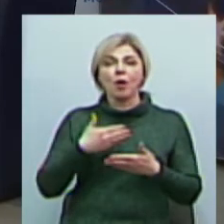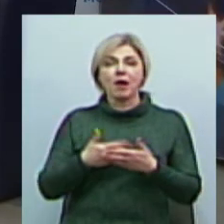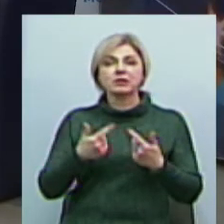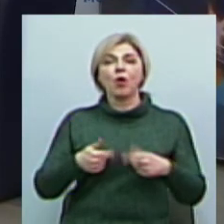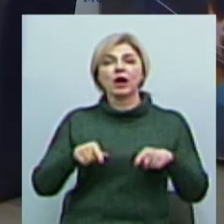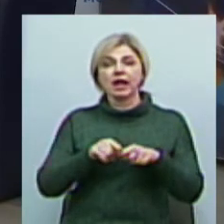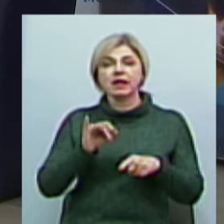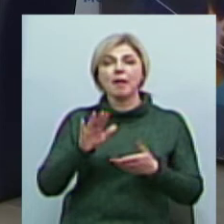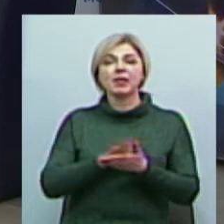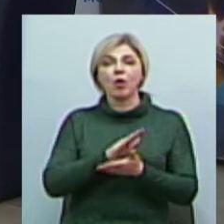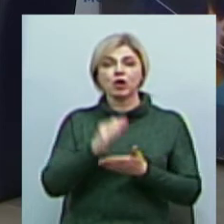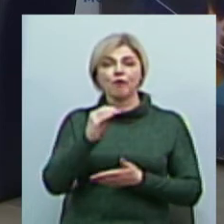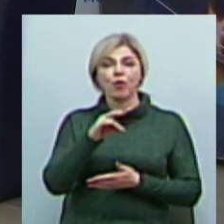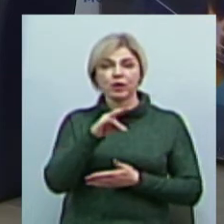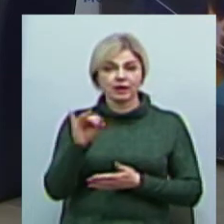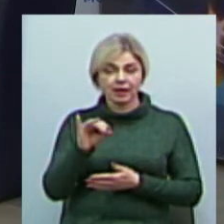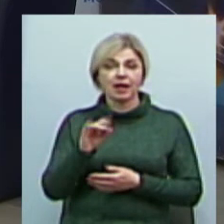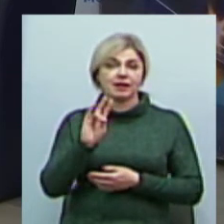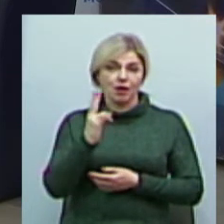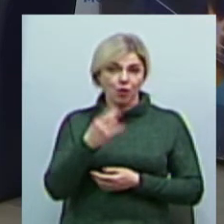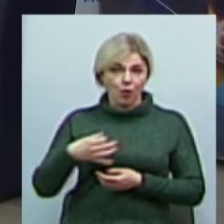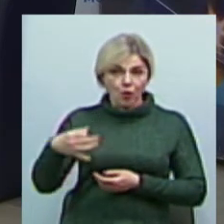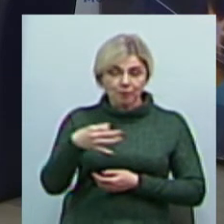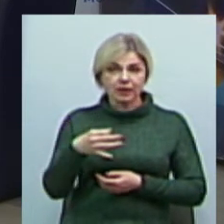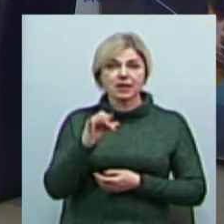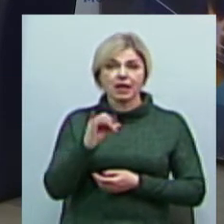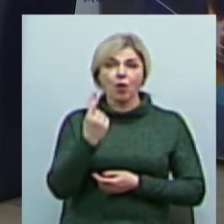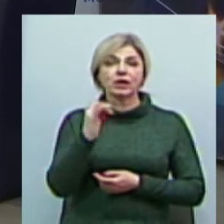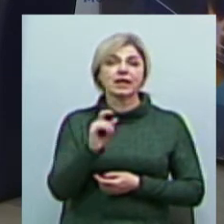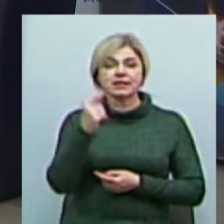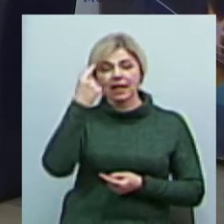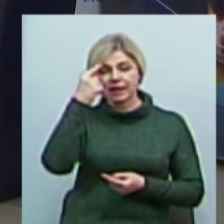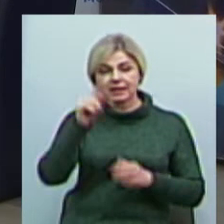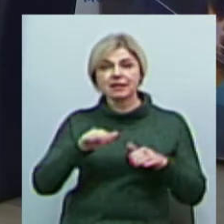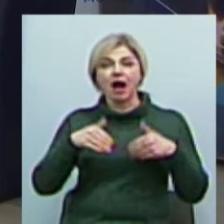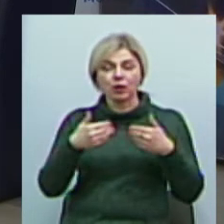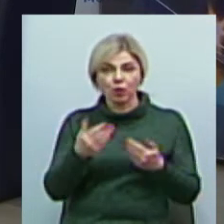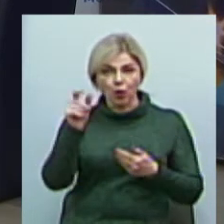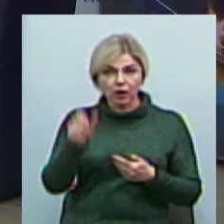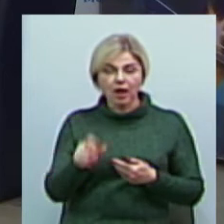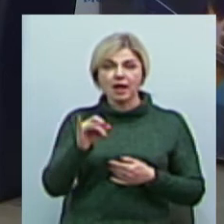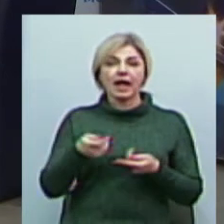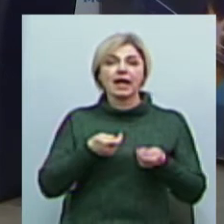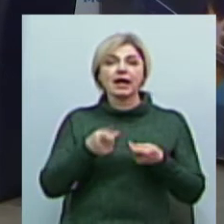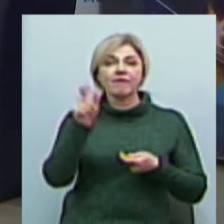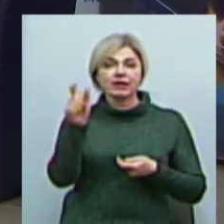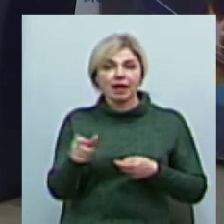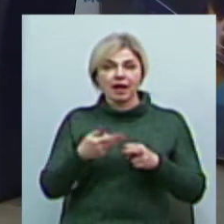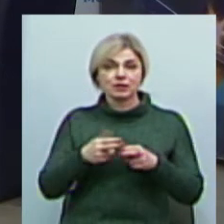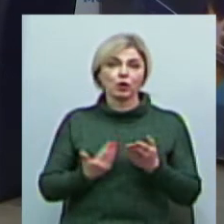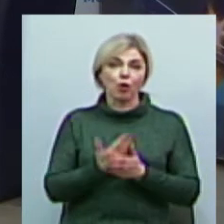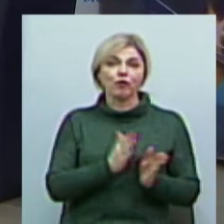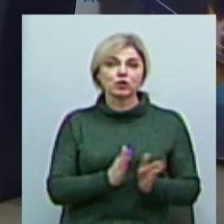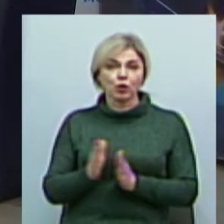області. І один з ініціаторів, чи буквально ініціатор і керівник цієї нової структури,